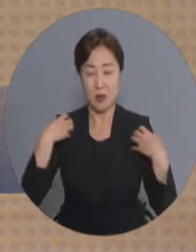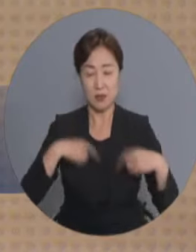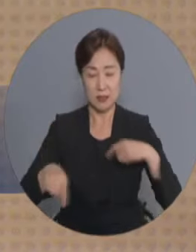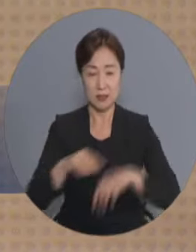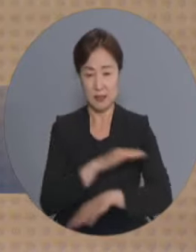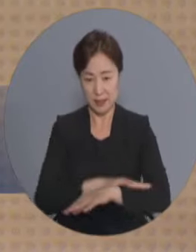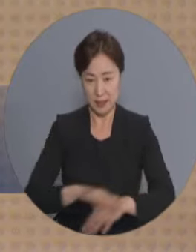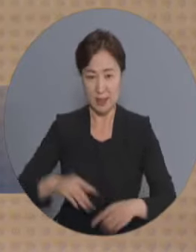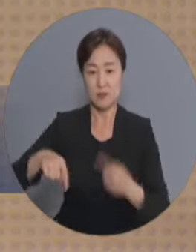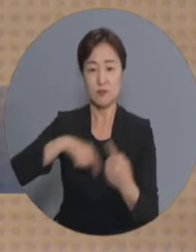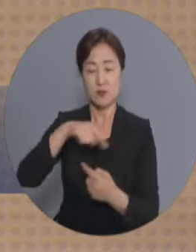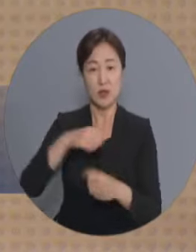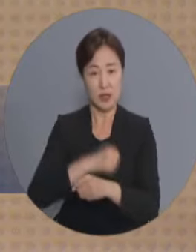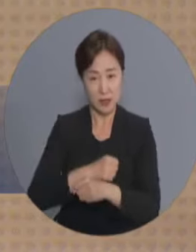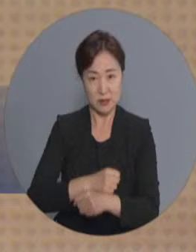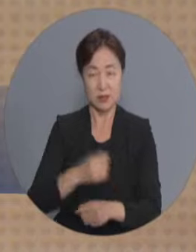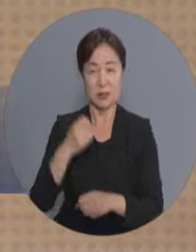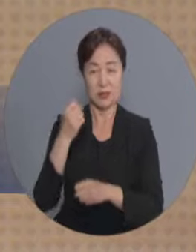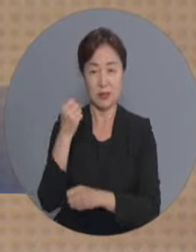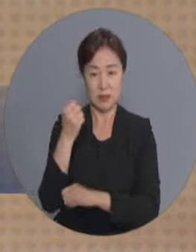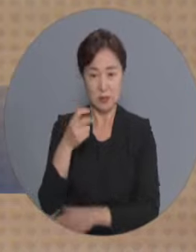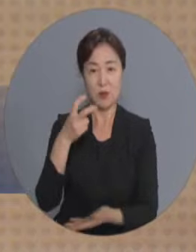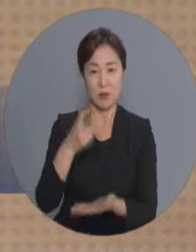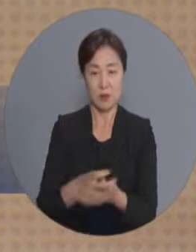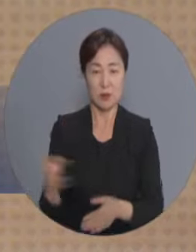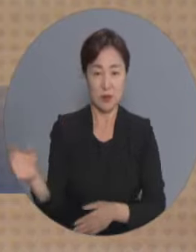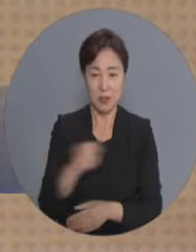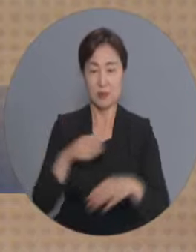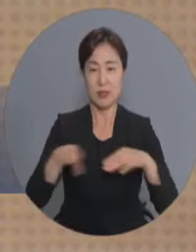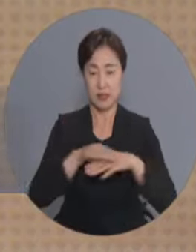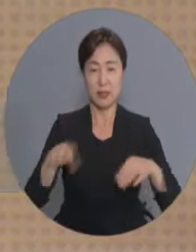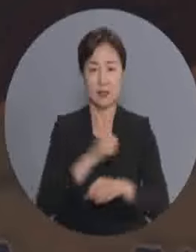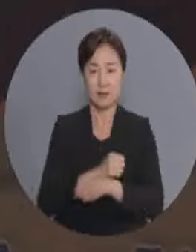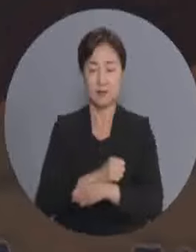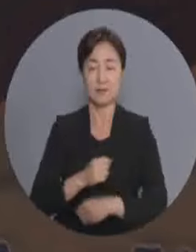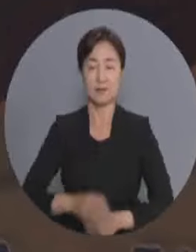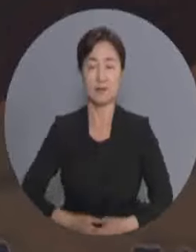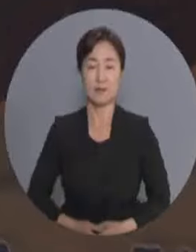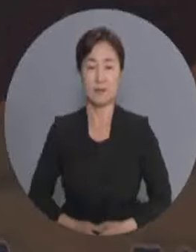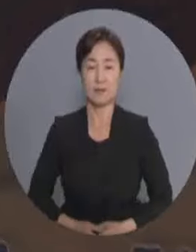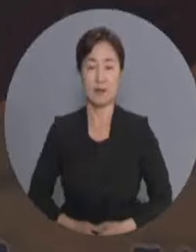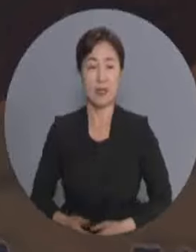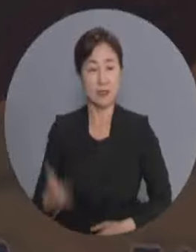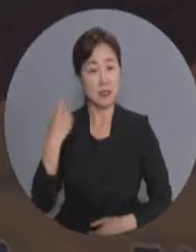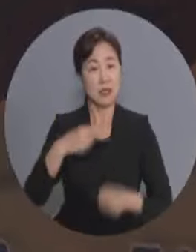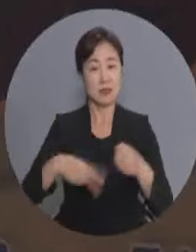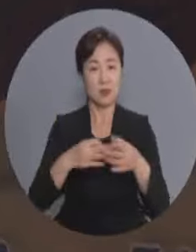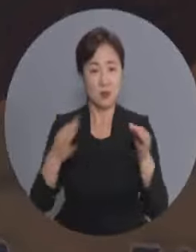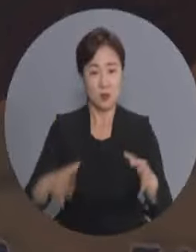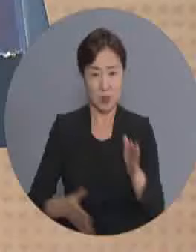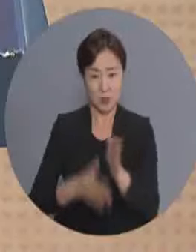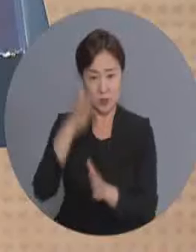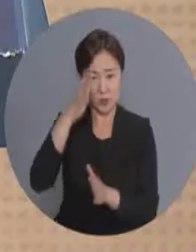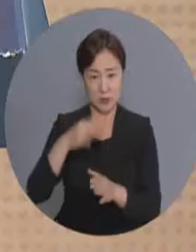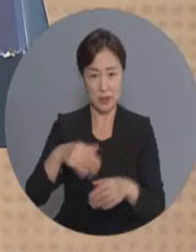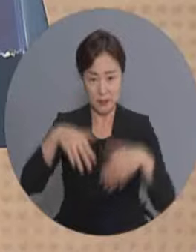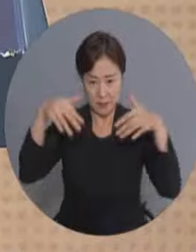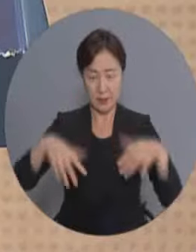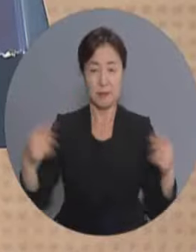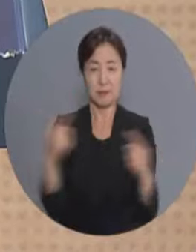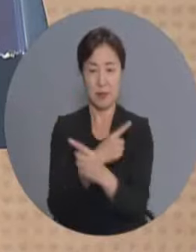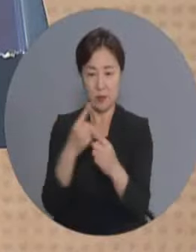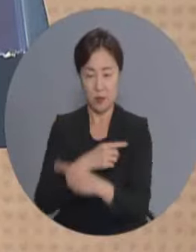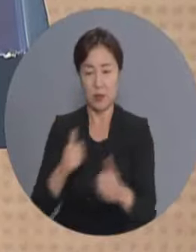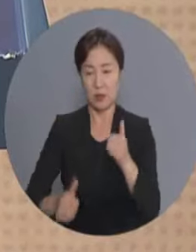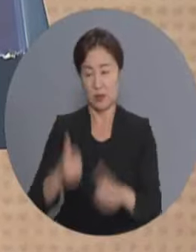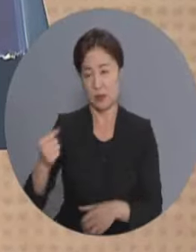잘 발휘해서 원칙을 가지고 풀어내겠습니다. 지난 2년 동안 도시의 체질을 변화시키고